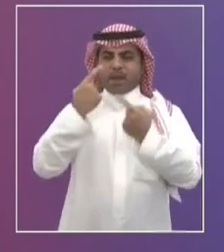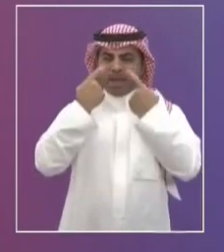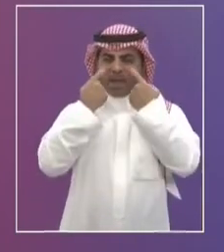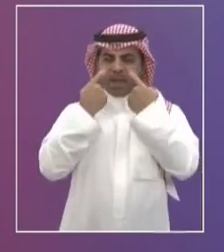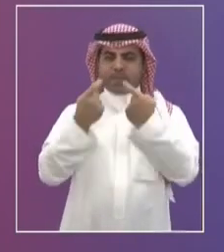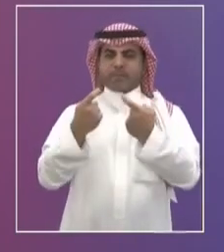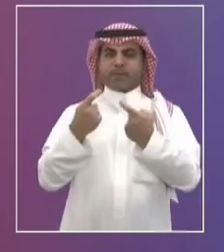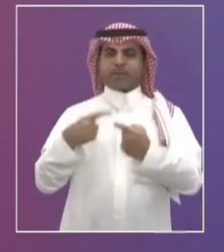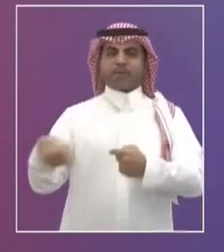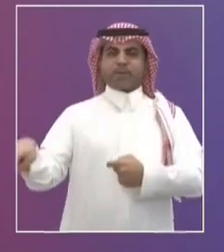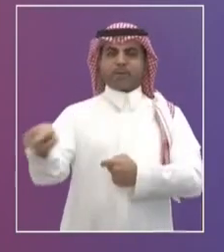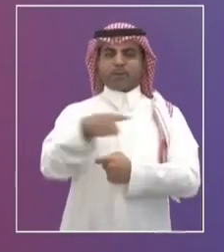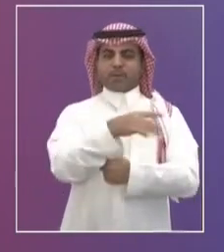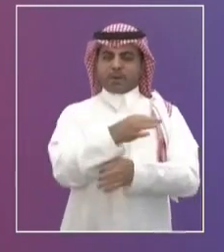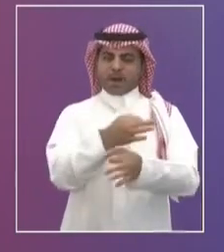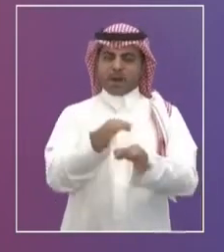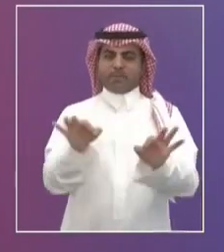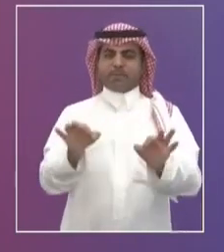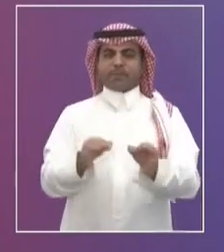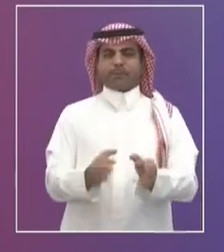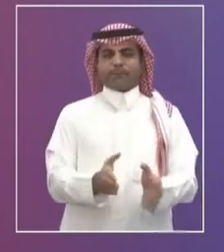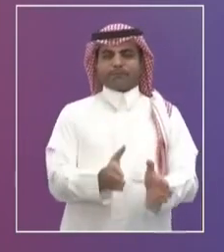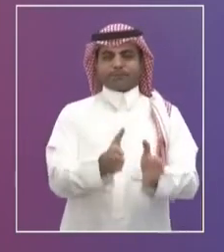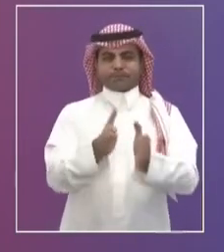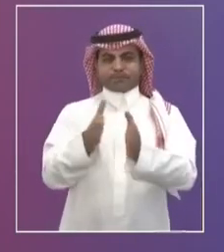على الجميع.